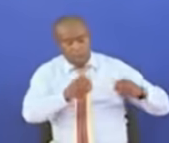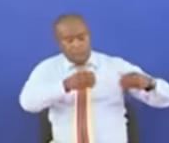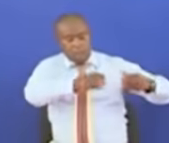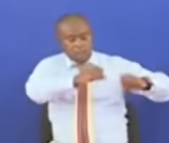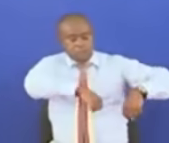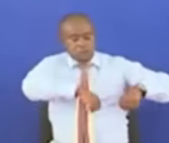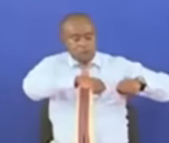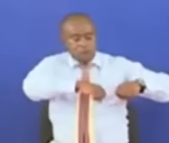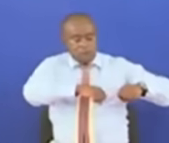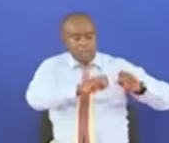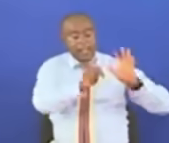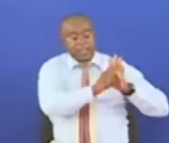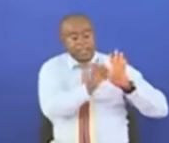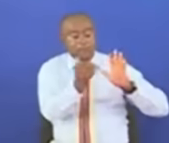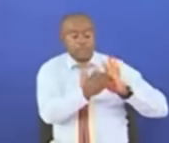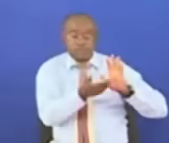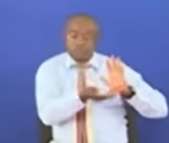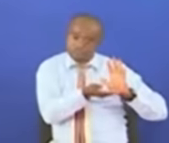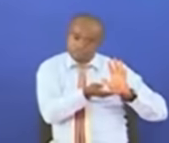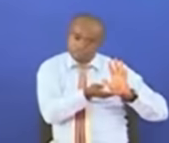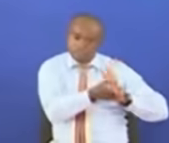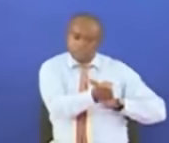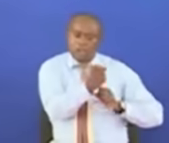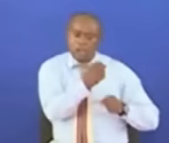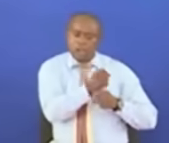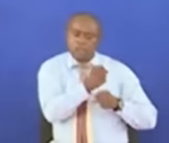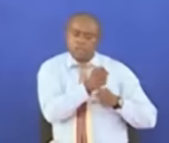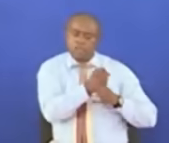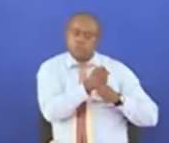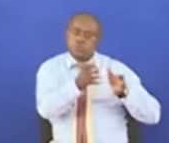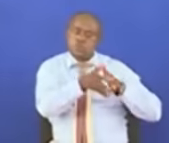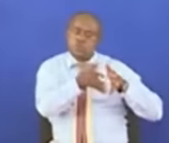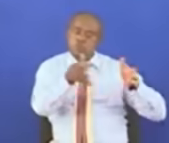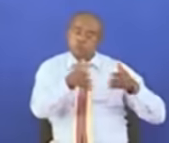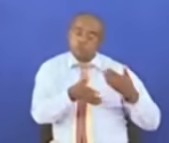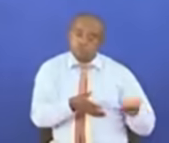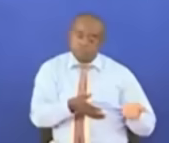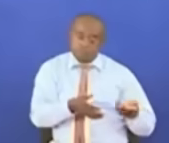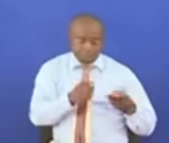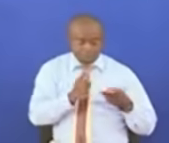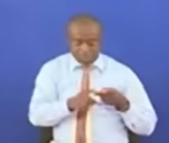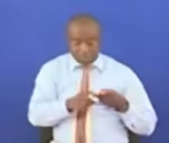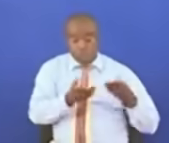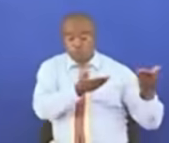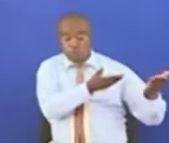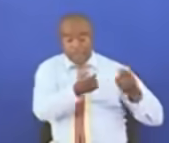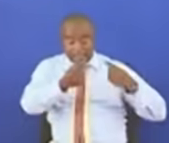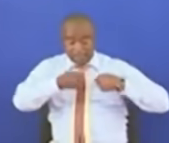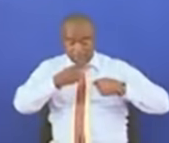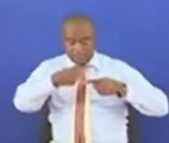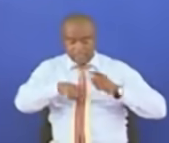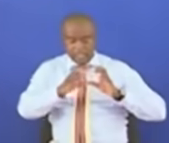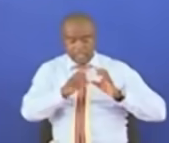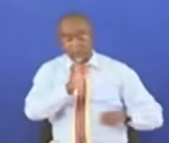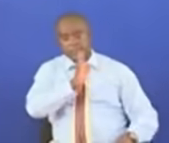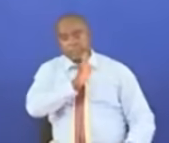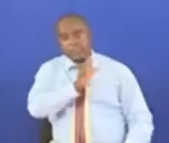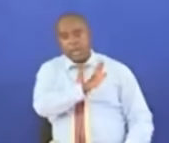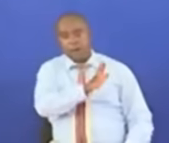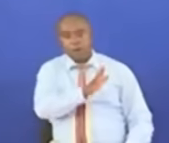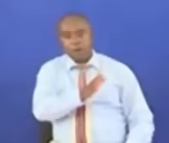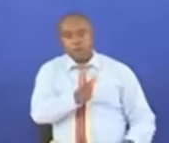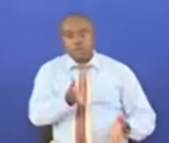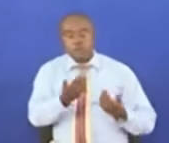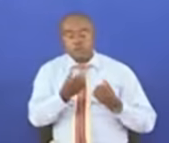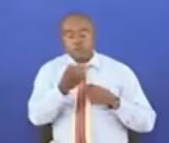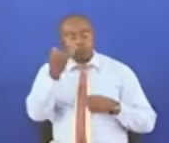utawala, katiba na sheria kwa kazi kubwa walioifanya, lakini pia kunialika katika kamati yao ili na mimi niweze